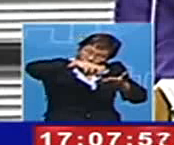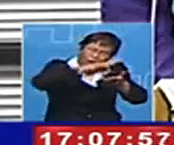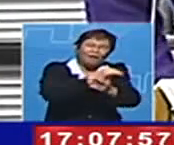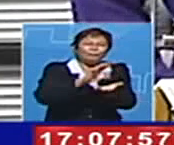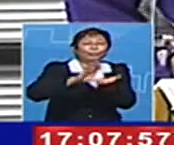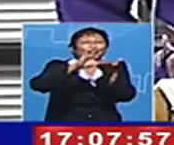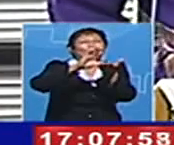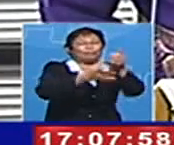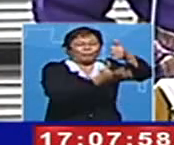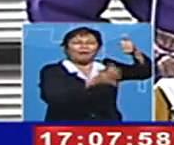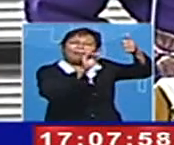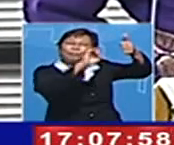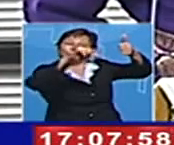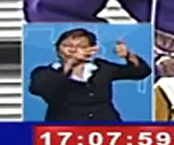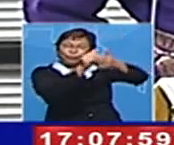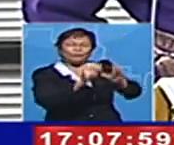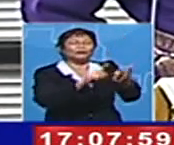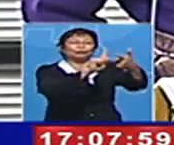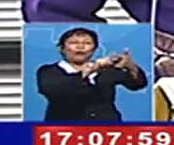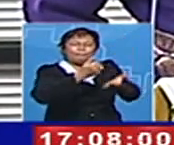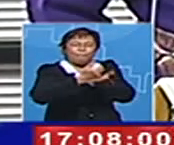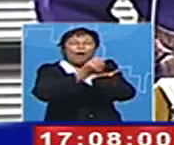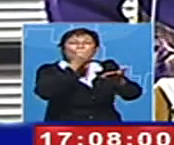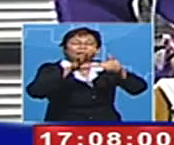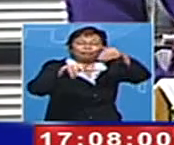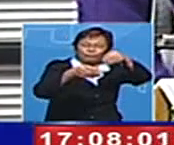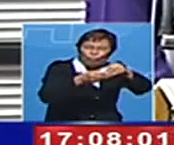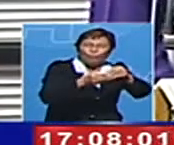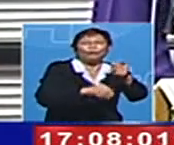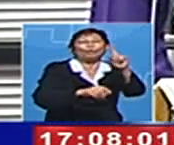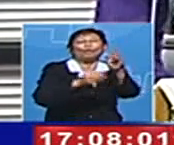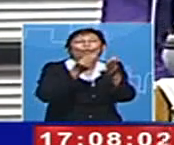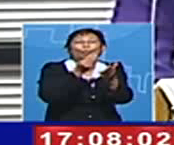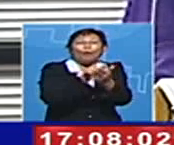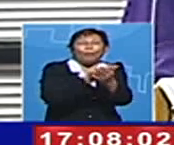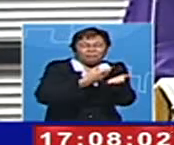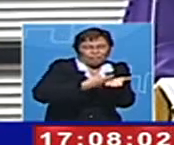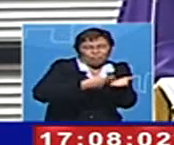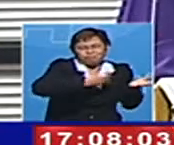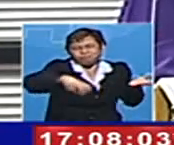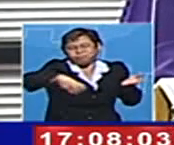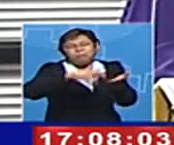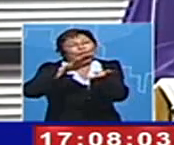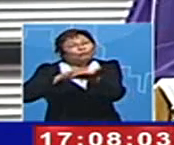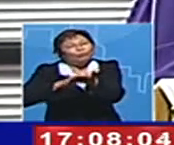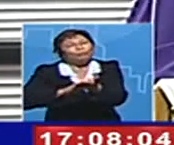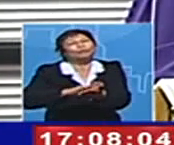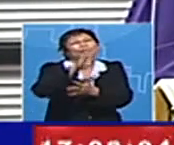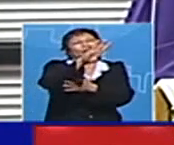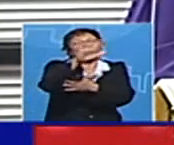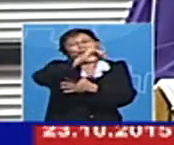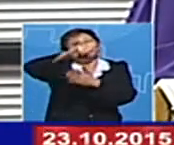R juta kedua bantuan makanan tambahan Wang saku dan tambang pengangkutan sekolah sebanyak